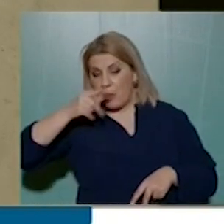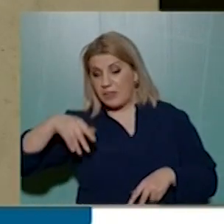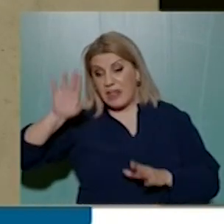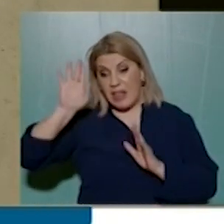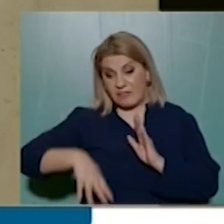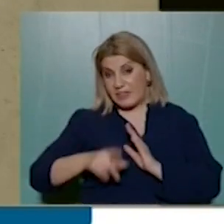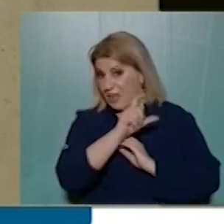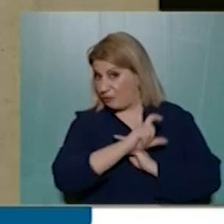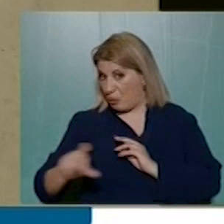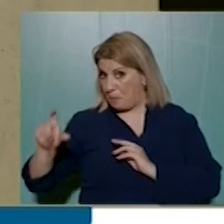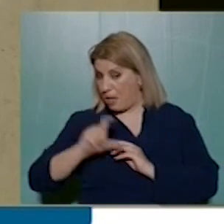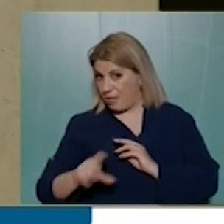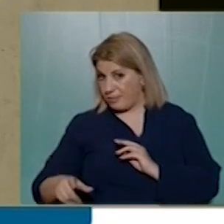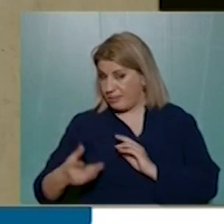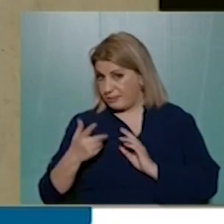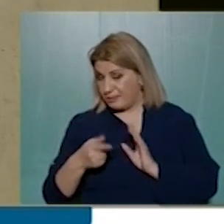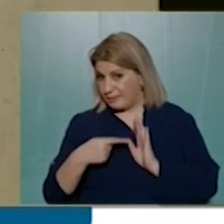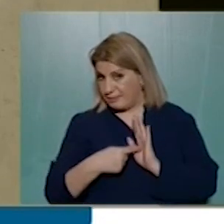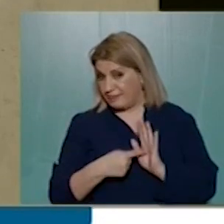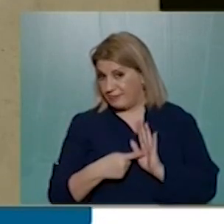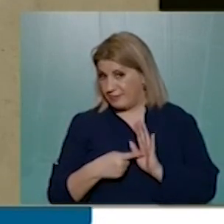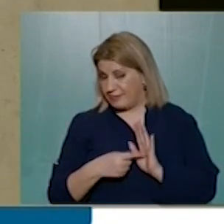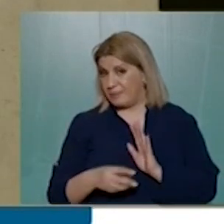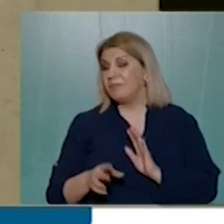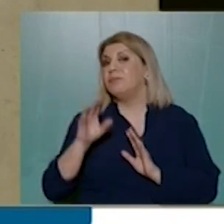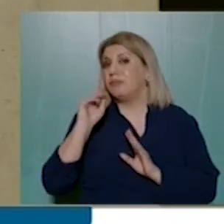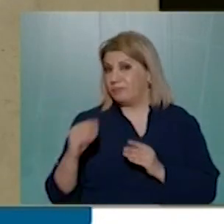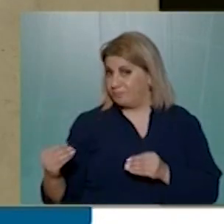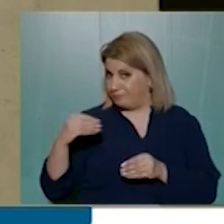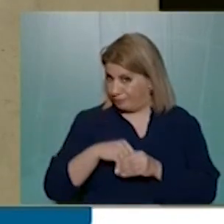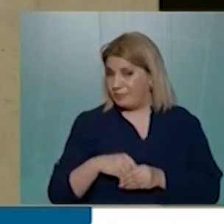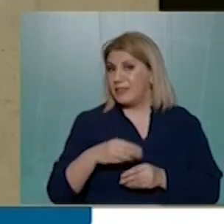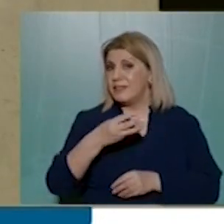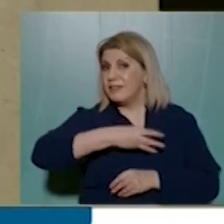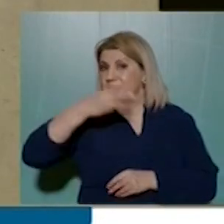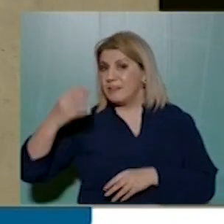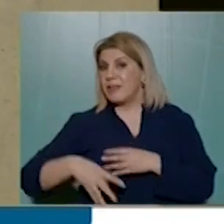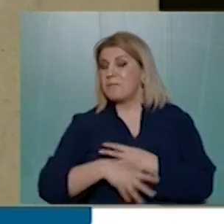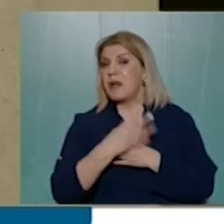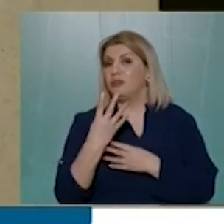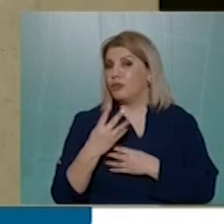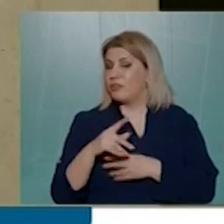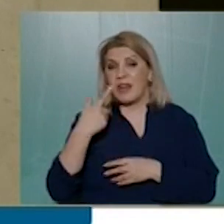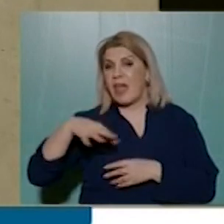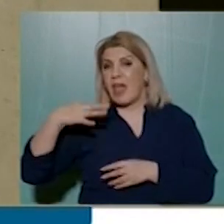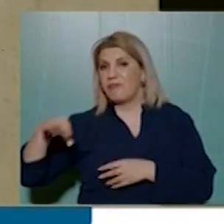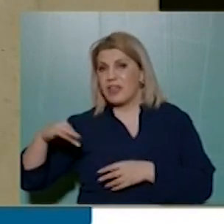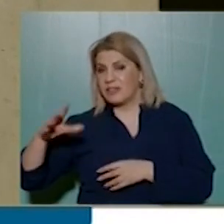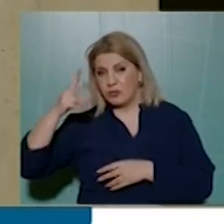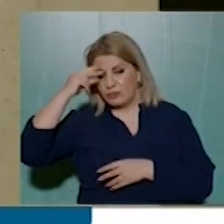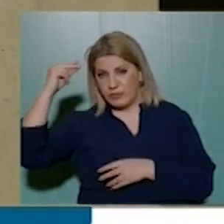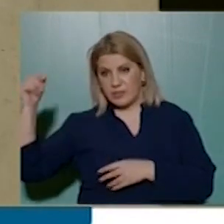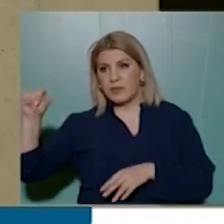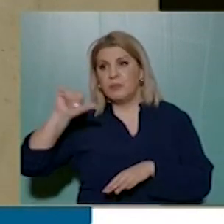τις τελευταίες βδομάδες και την ξεπλένουν και ο συριζα και το πασοκ δεν είναι φαίνεται τόσο ευαίσθητη με τους φοιτητές της